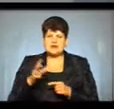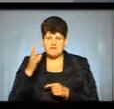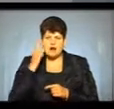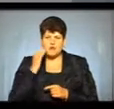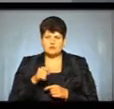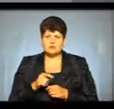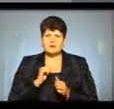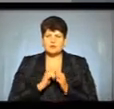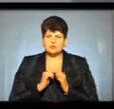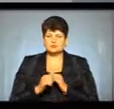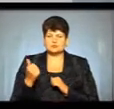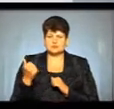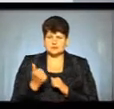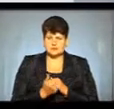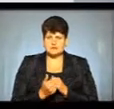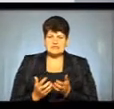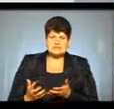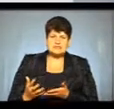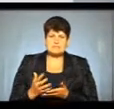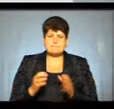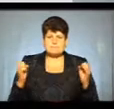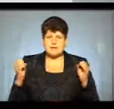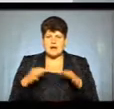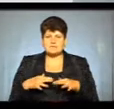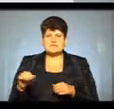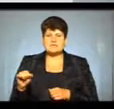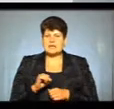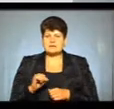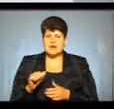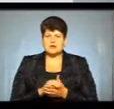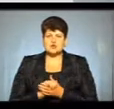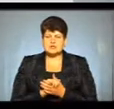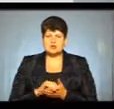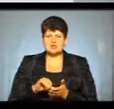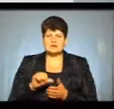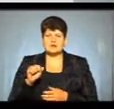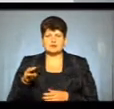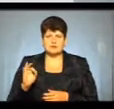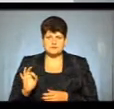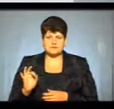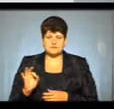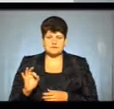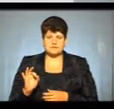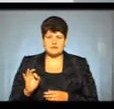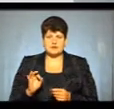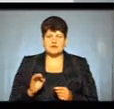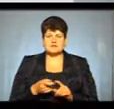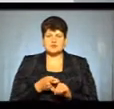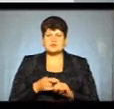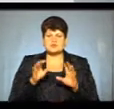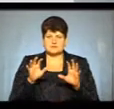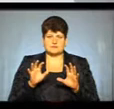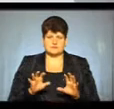щотижня збираємося з керівниками Асоціації учасників АТО. І в рамках законодавства має